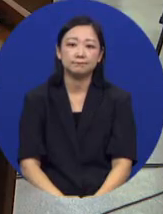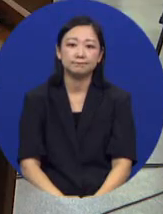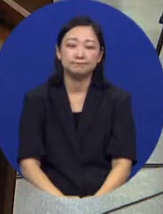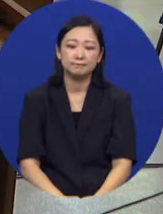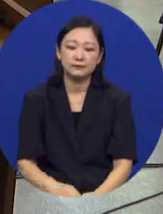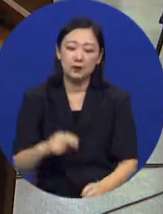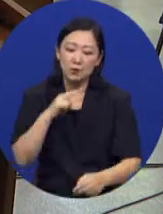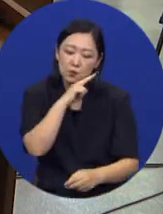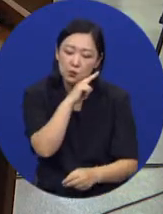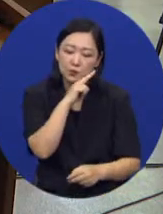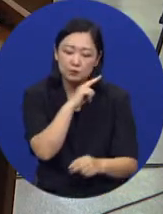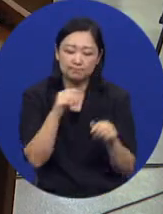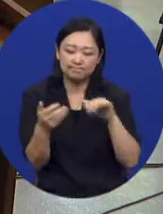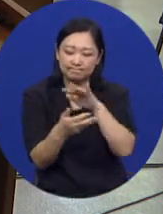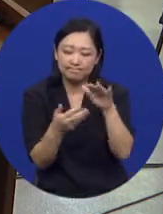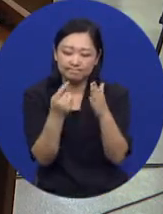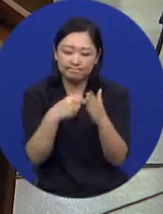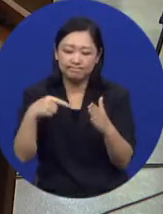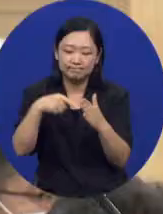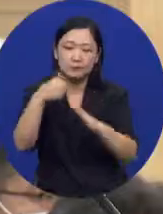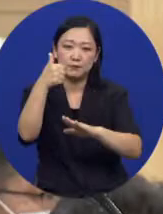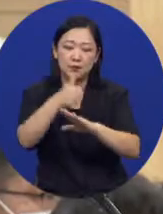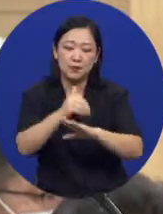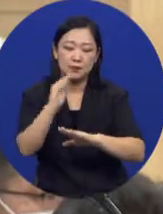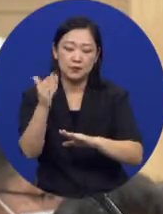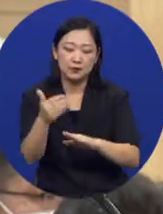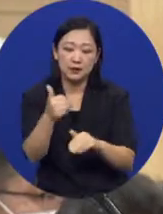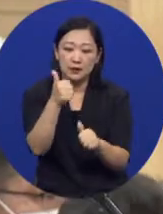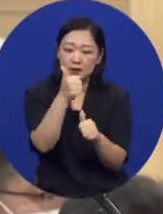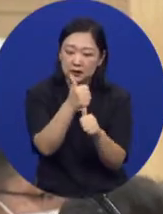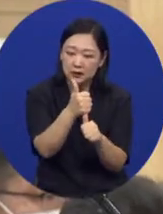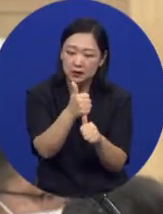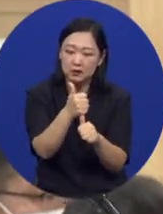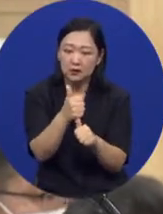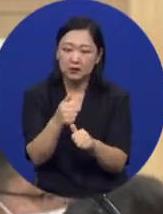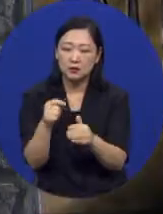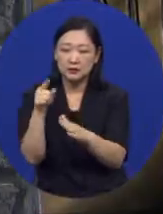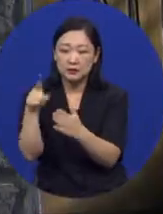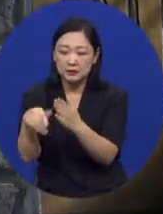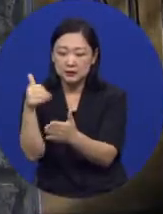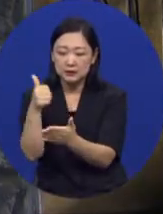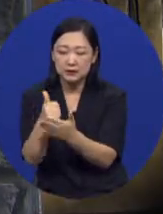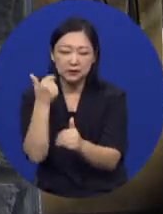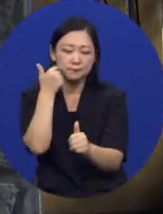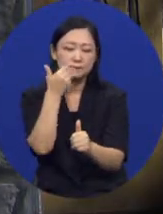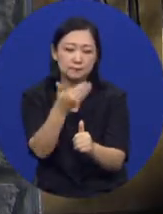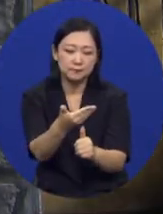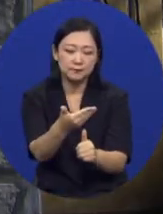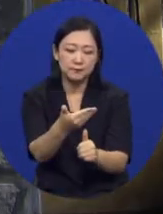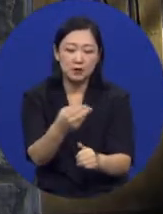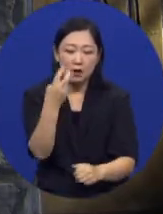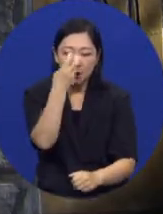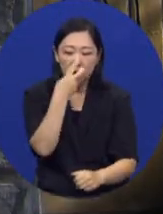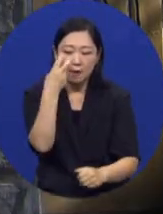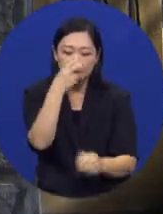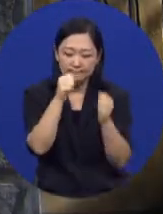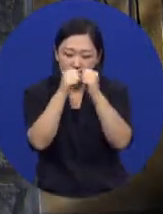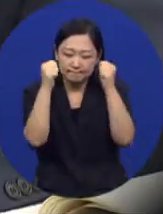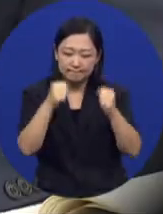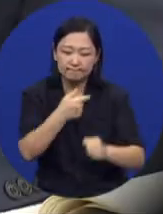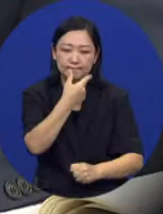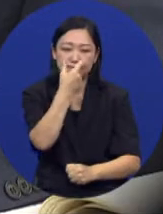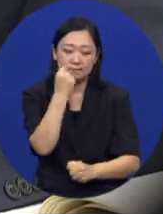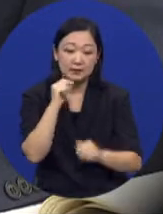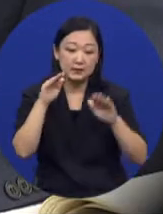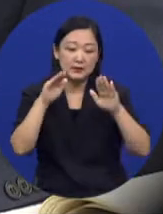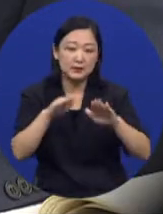가진 의혹과 파문 속에 마무리된 행정시장과 정무부지사 인사청문회. 인사 검증 시스템 부재는